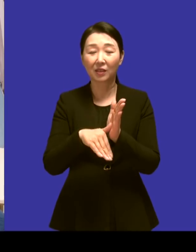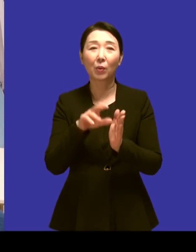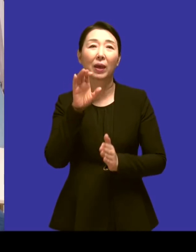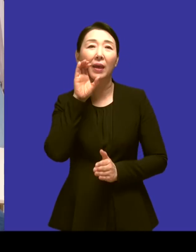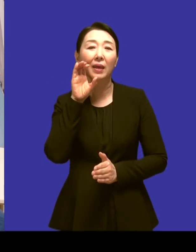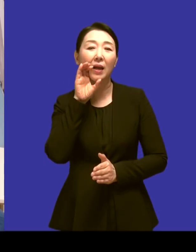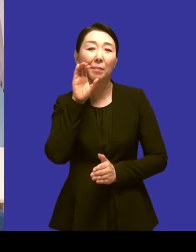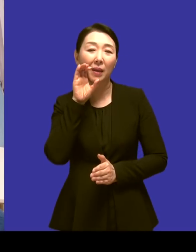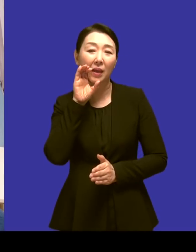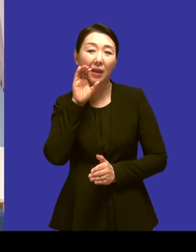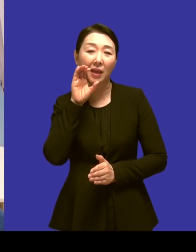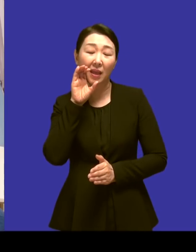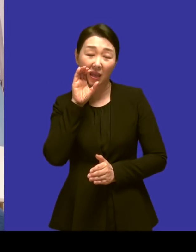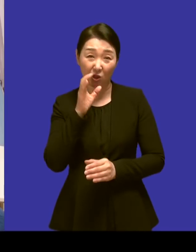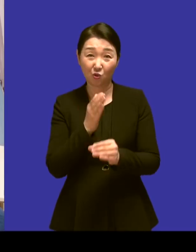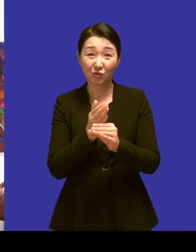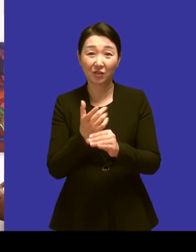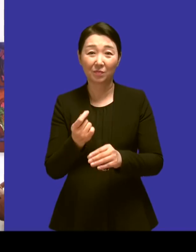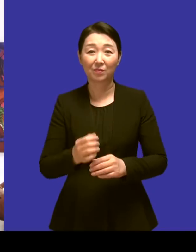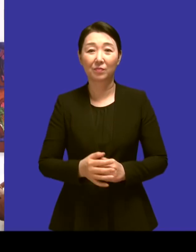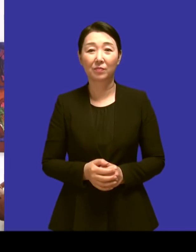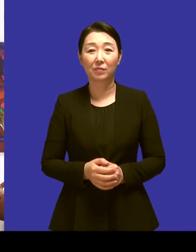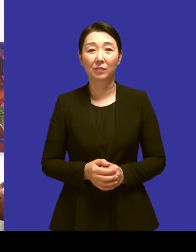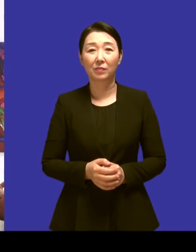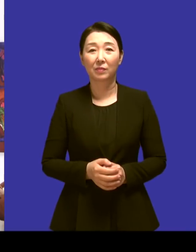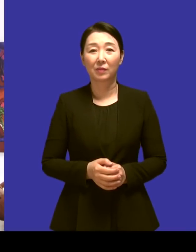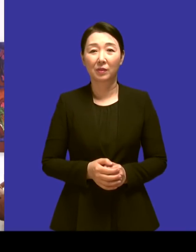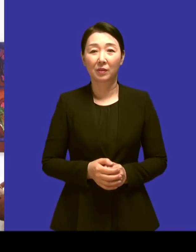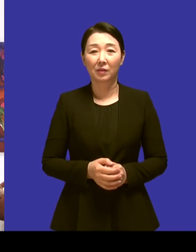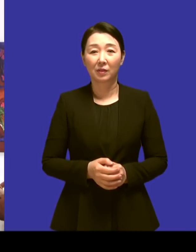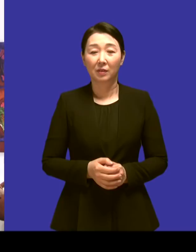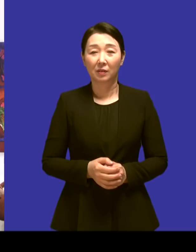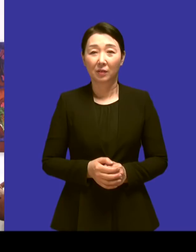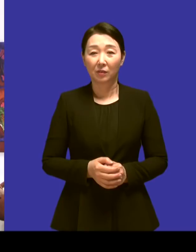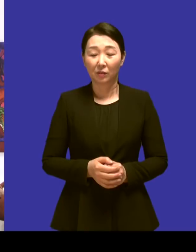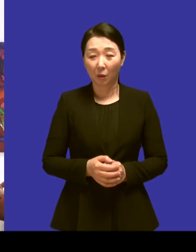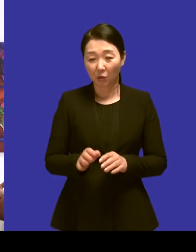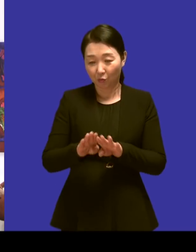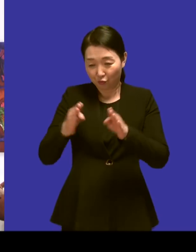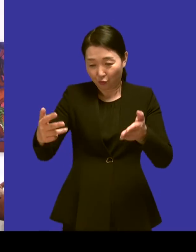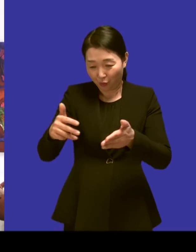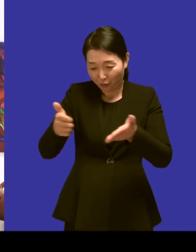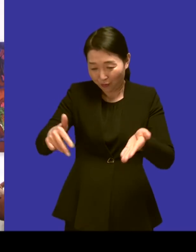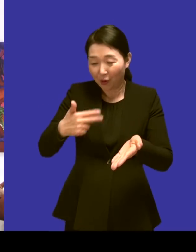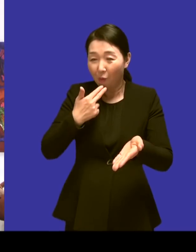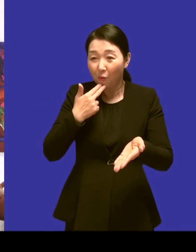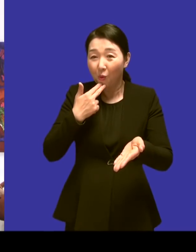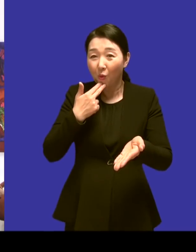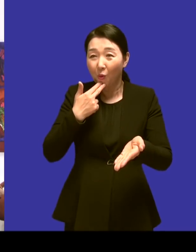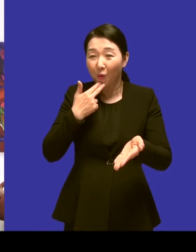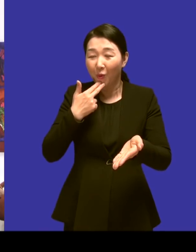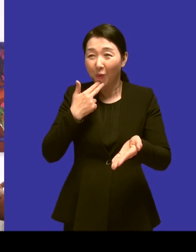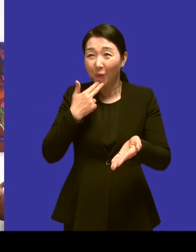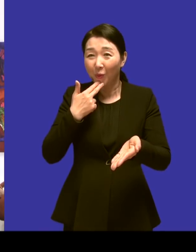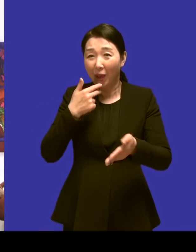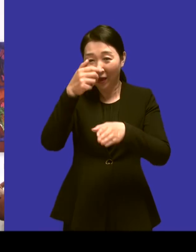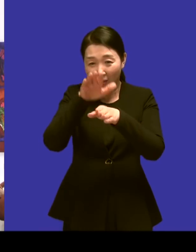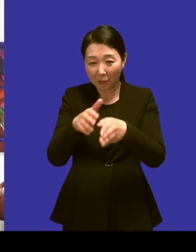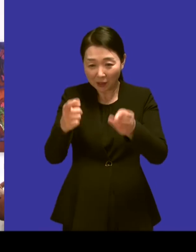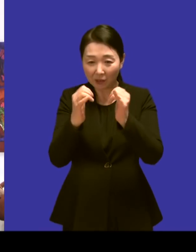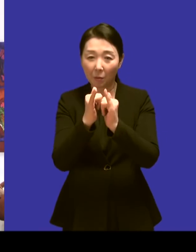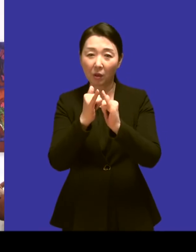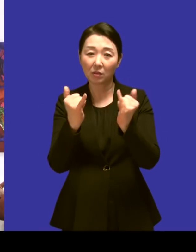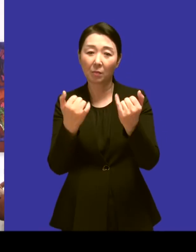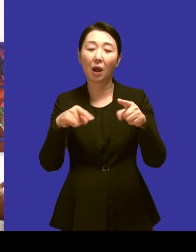카페가 모티브였었어요. 그래서 카페다 보니까 무대가 존재하지 않고 예. 무대와 회중석이 섞여 있는 네.